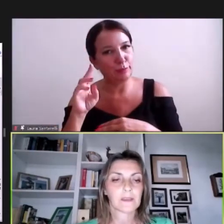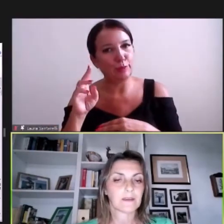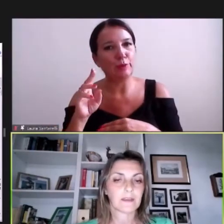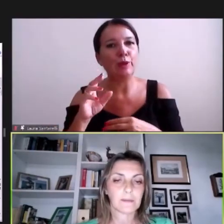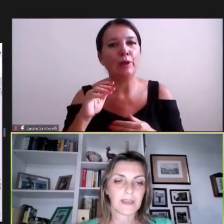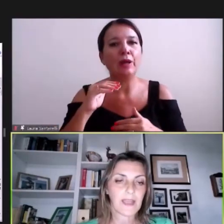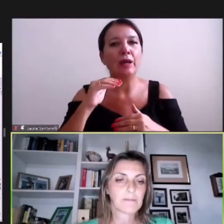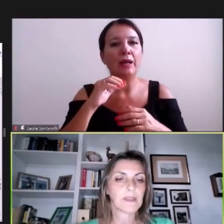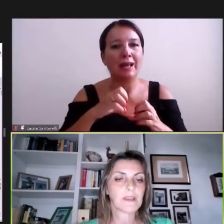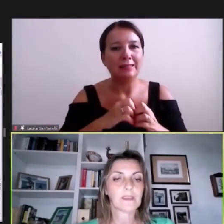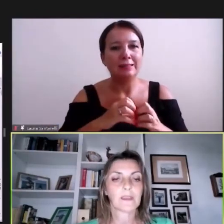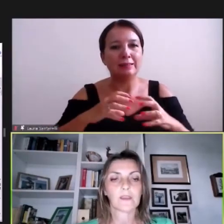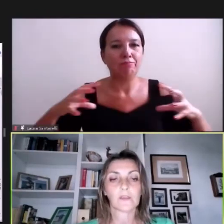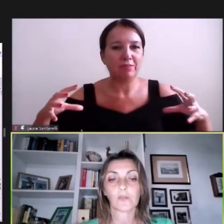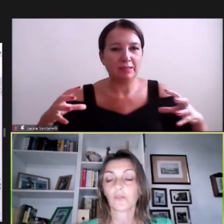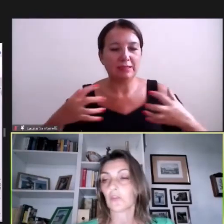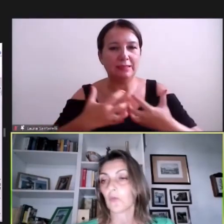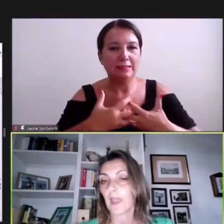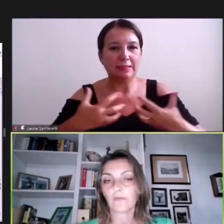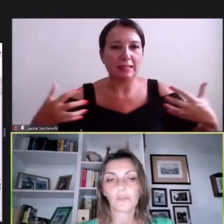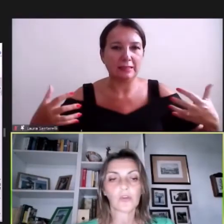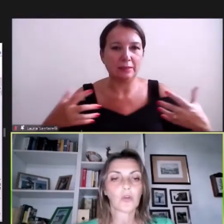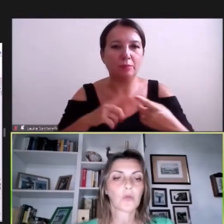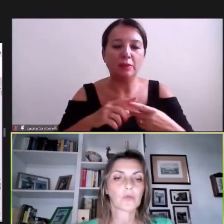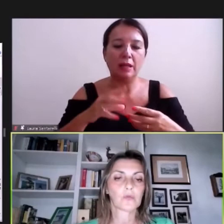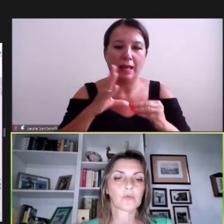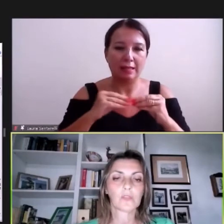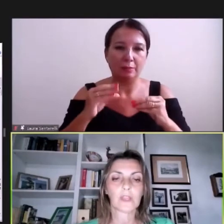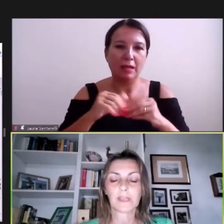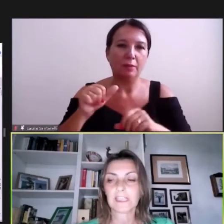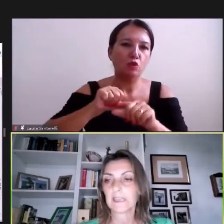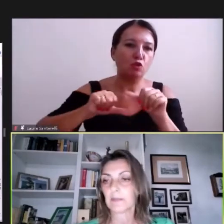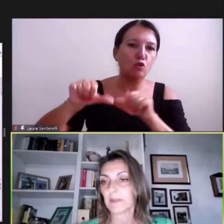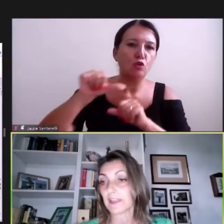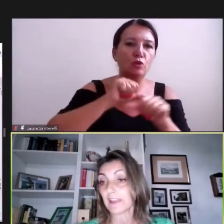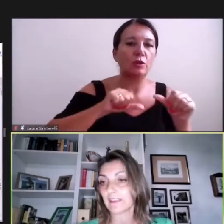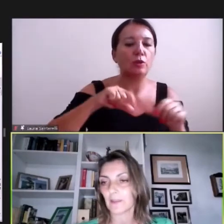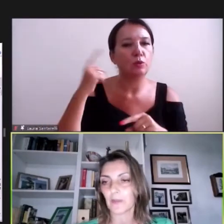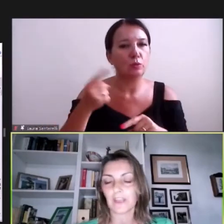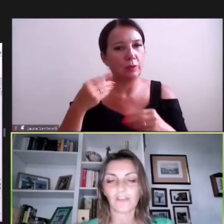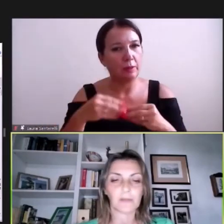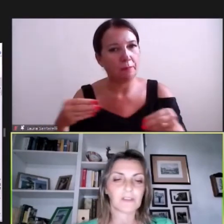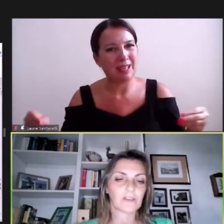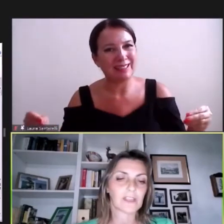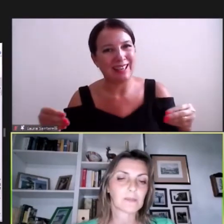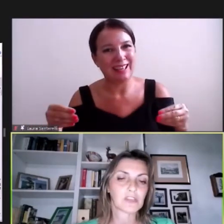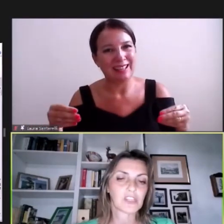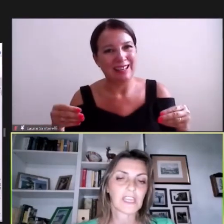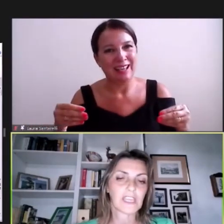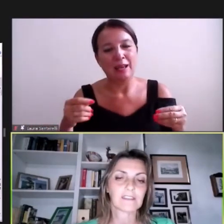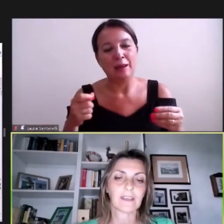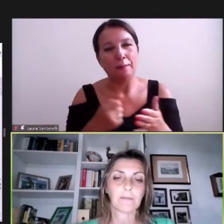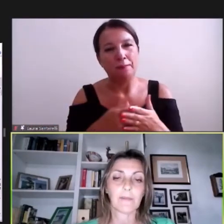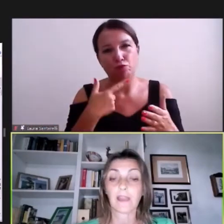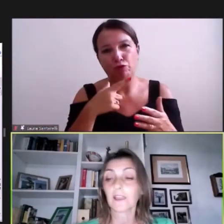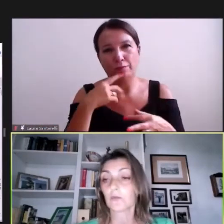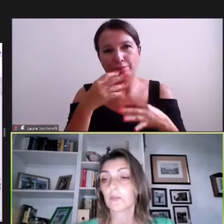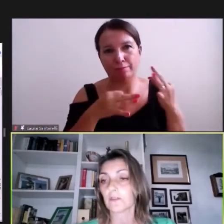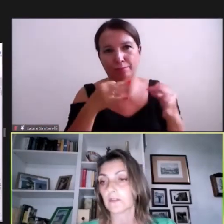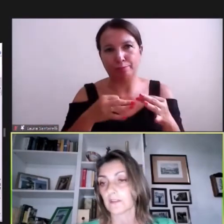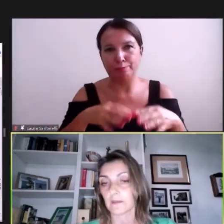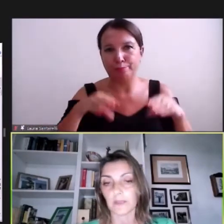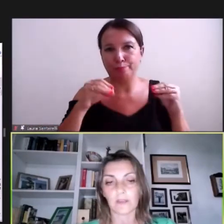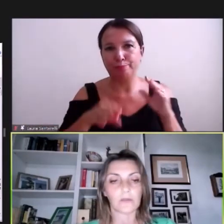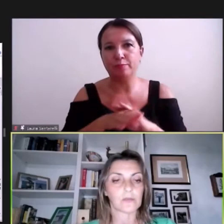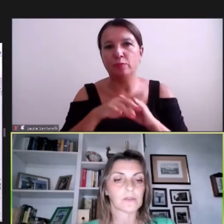disassemblabili, riparabili, sostituendo tutte le materie prime critiche, quelle già menzionate in precedenza, ma anche tutte